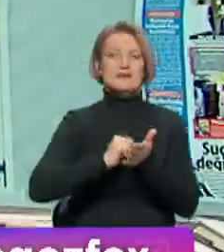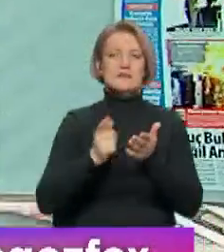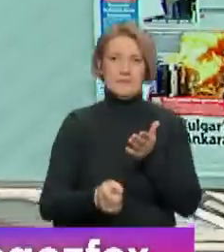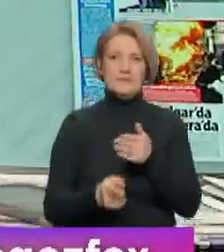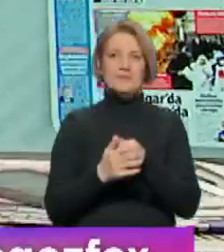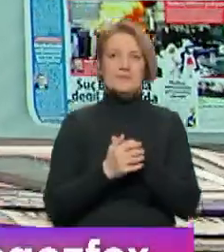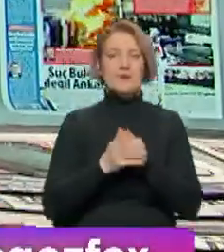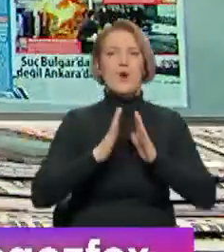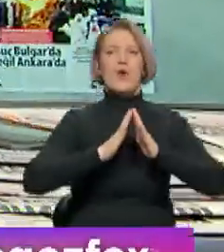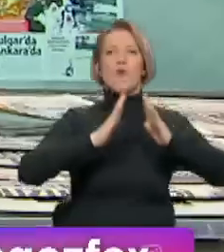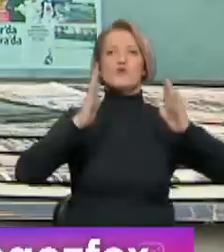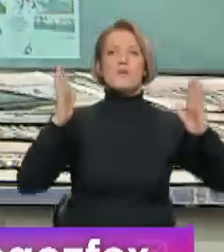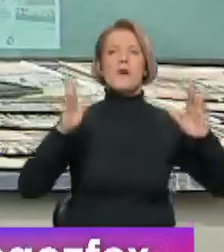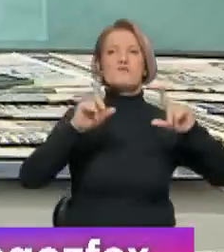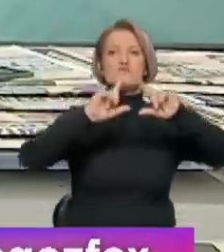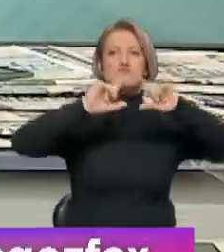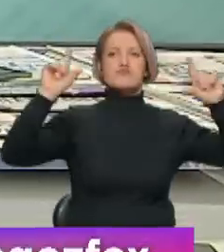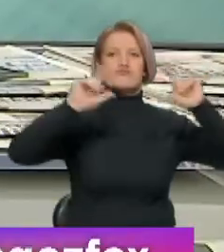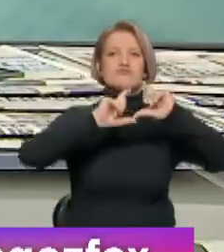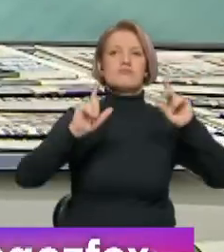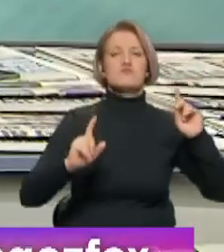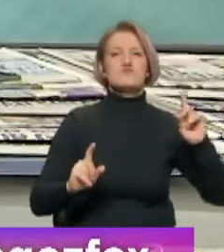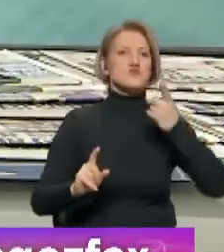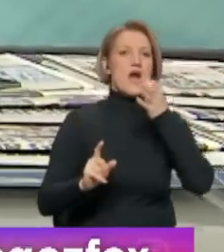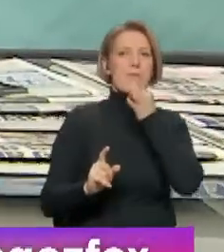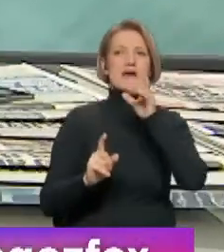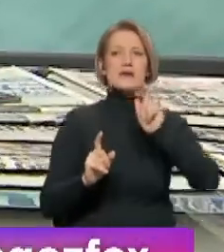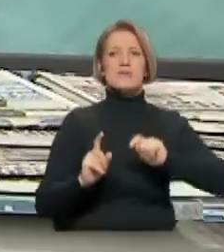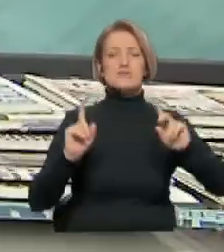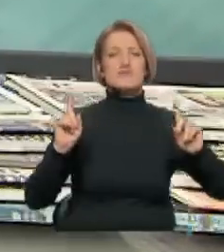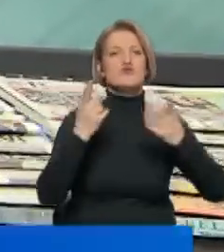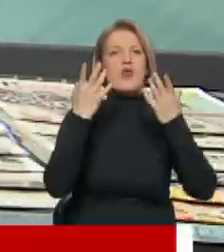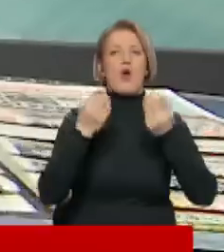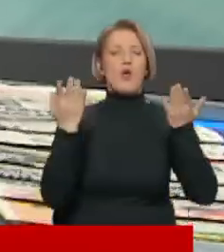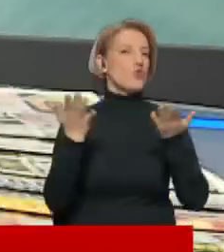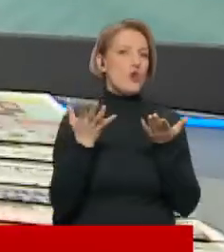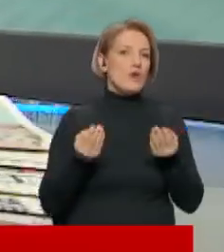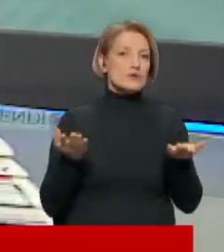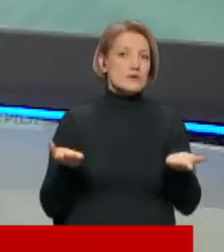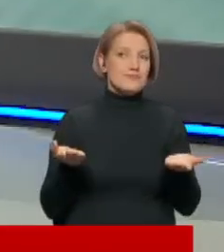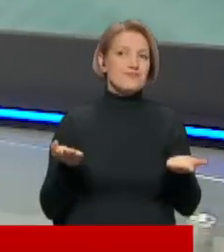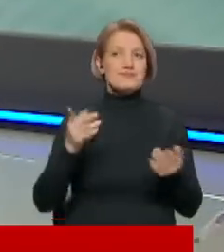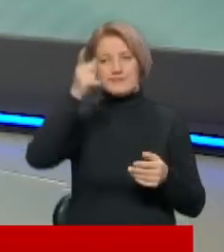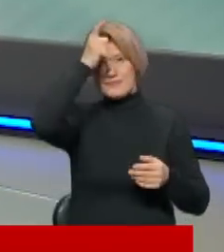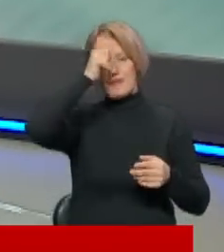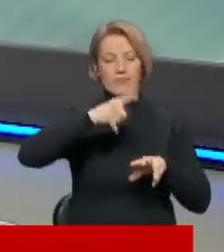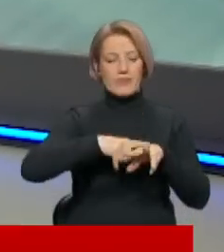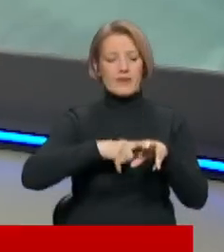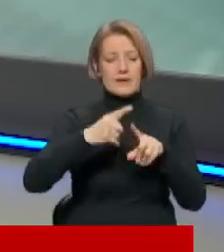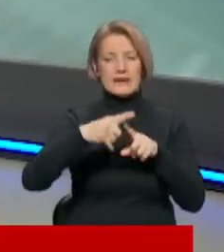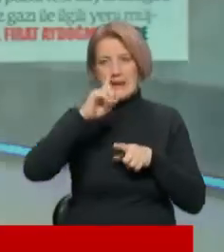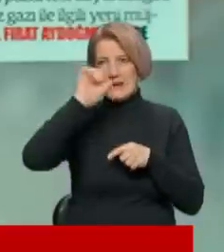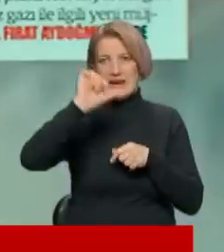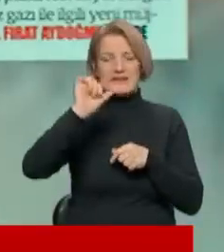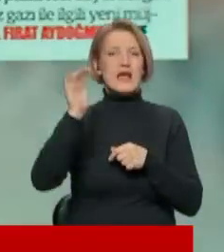gazetesinde kocaman büyük puntolarla müjde haberi yapılmış Müjdeler olsun Ne oldu acaba Türkiye EYT ve